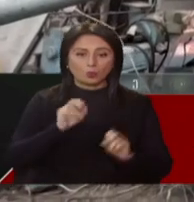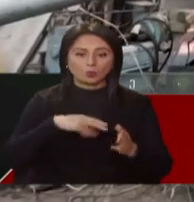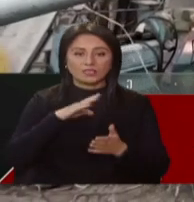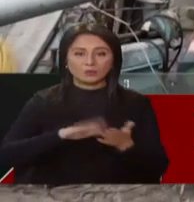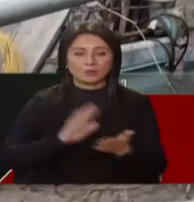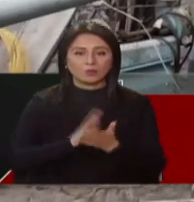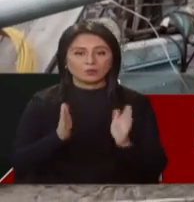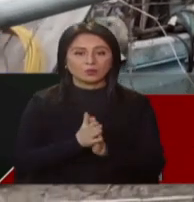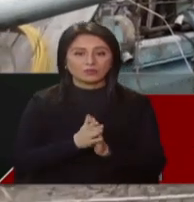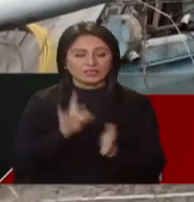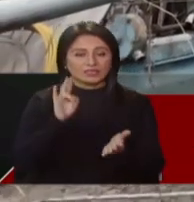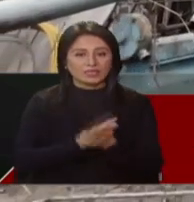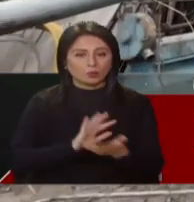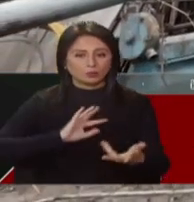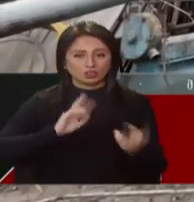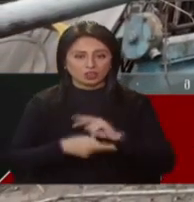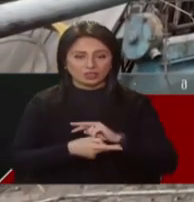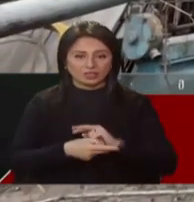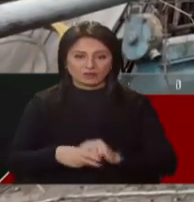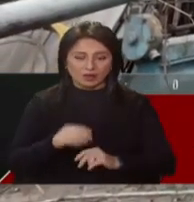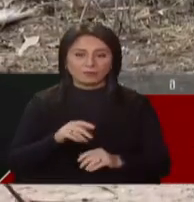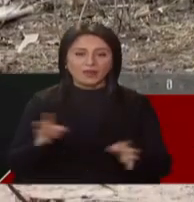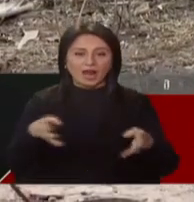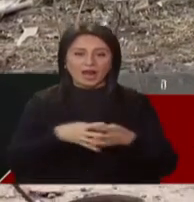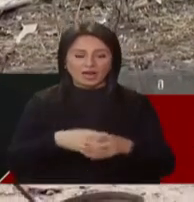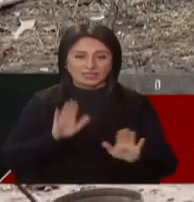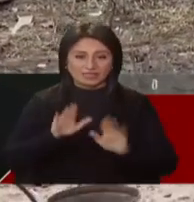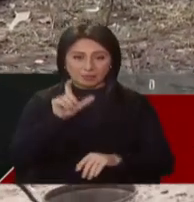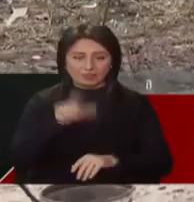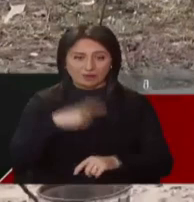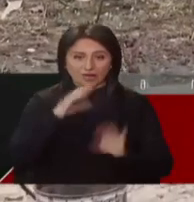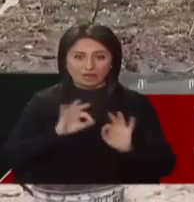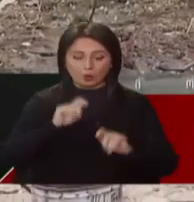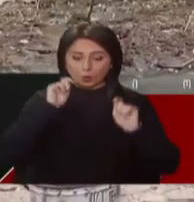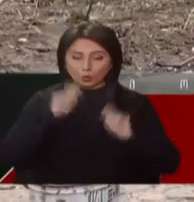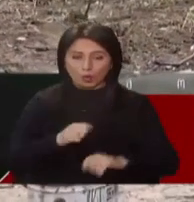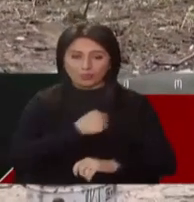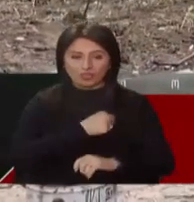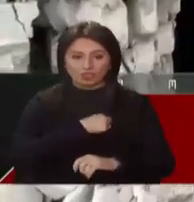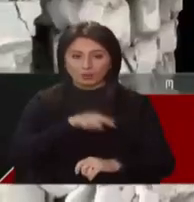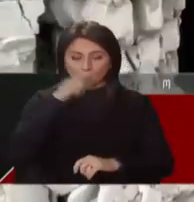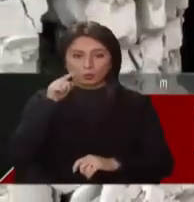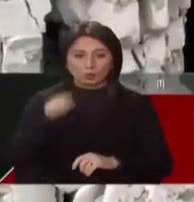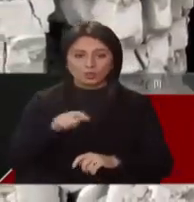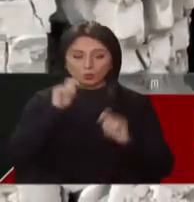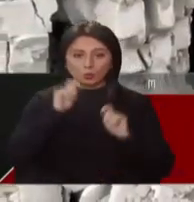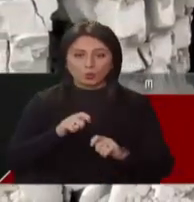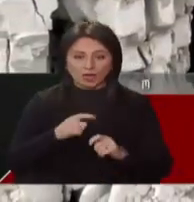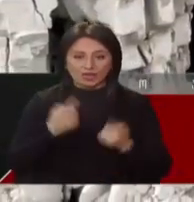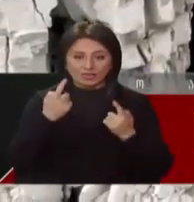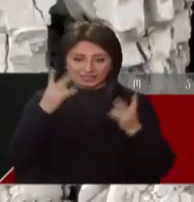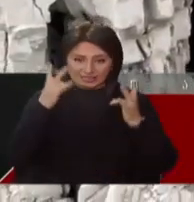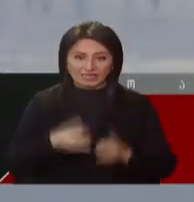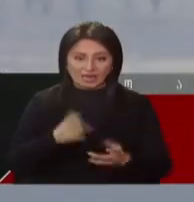უსაფრთხოების მდგომარეობა სამუდამოდ შეიცვალა. ჩრდილოატლანტიკური ალიანსის ხელმძღვანელის განცხადებით, უკრაინულმა ჯარებმა რუსეთს უკრაინაში დიდი